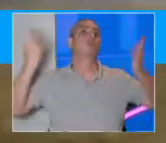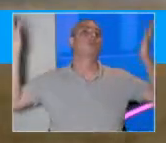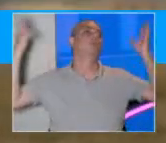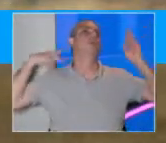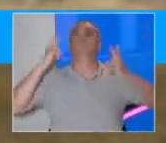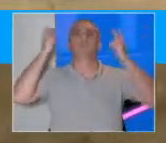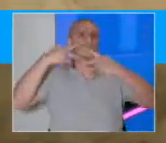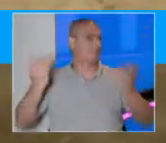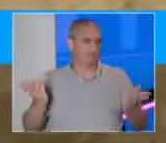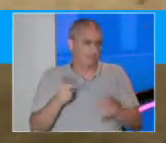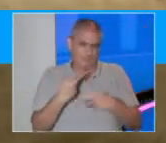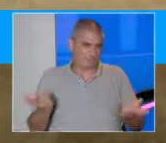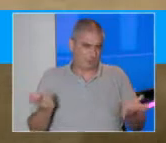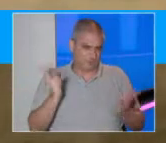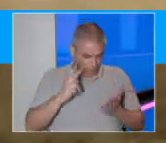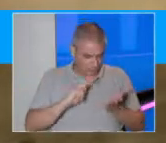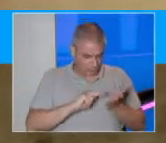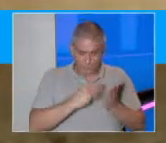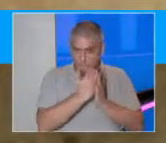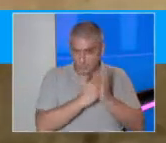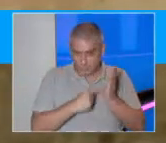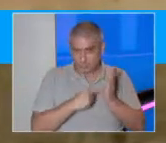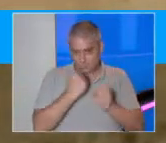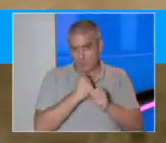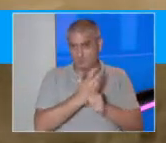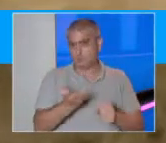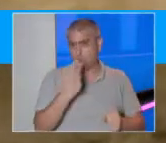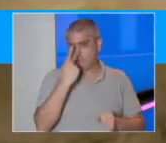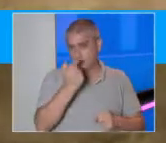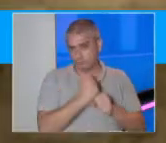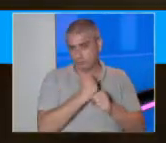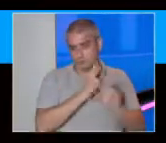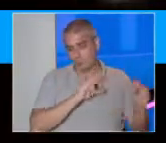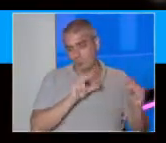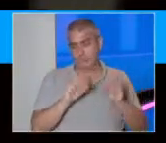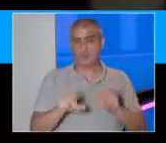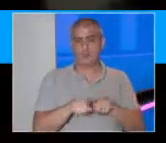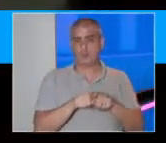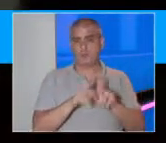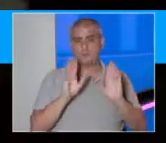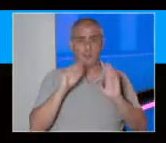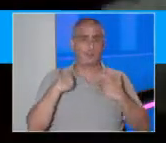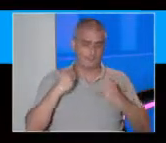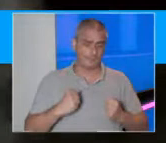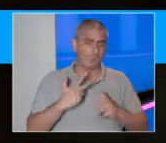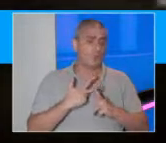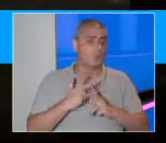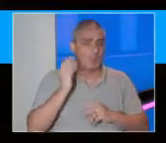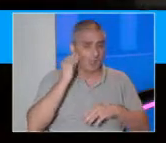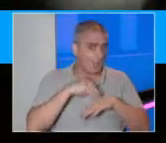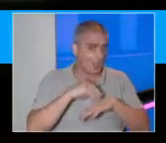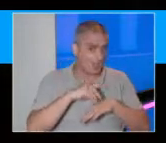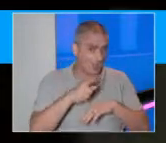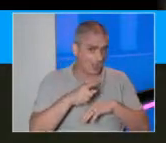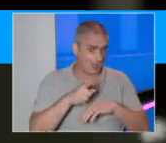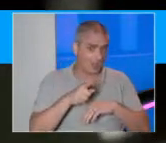מתווה. אין דבר כזה, יש לך מתווה, ותעשה יום ולילה, והוא עושה. ורואים שהוא עושה. אותו דבר כנל גם ביטחון, ורק הערת